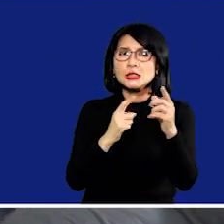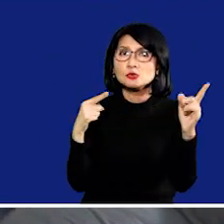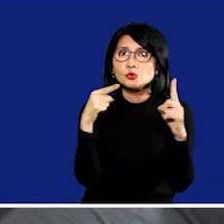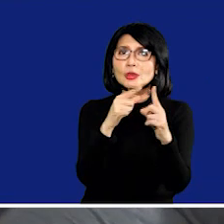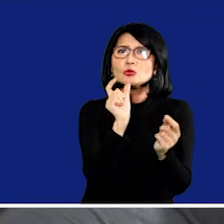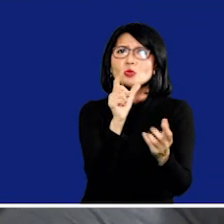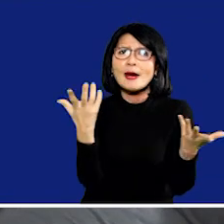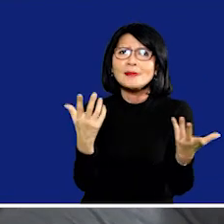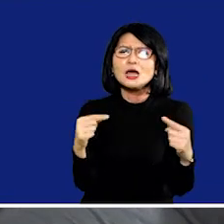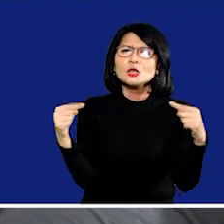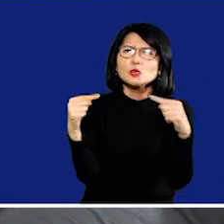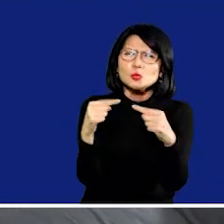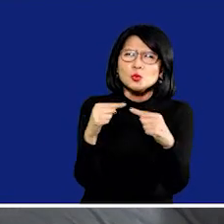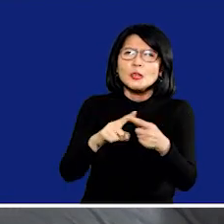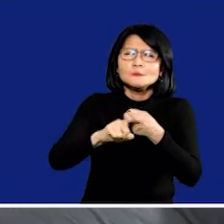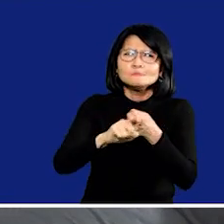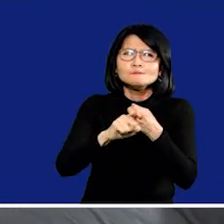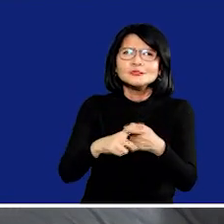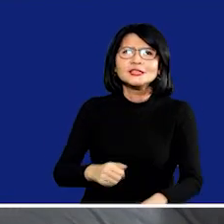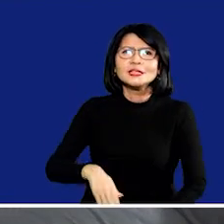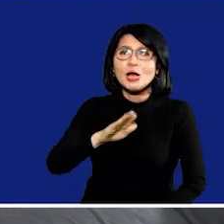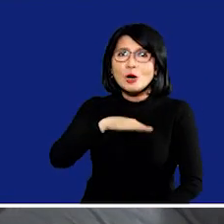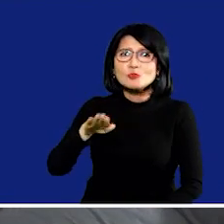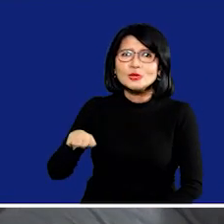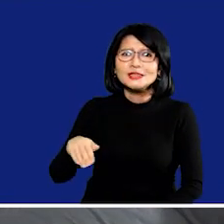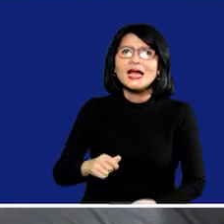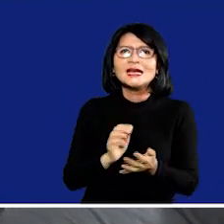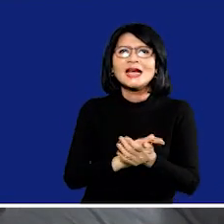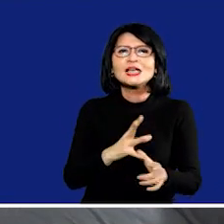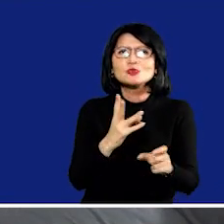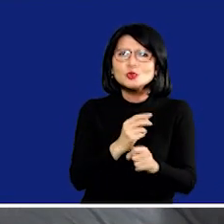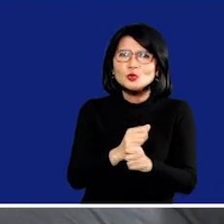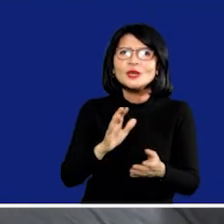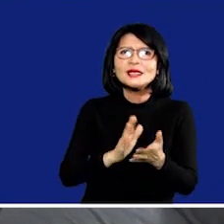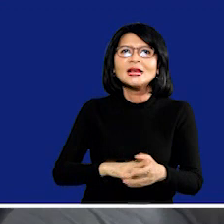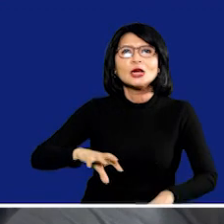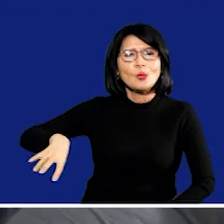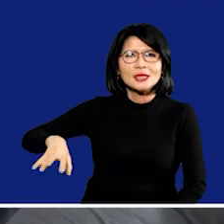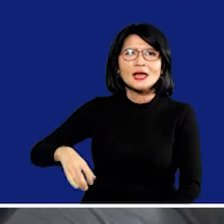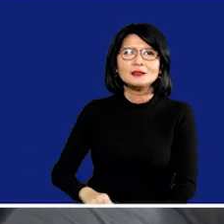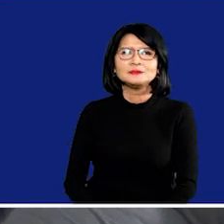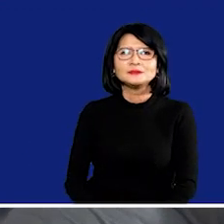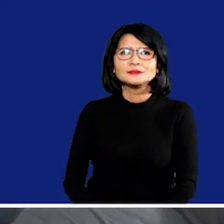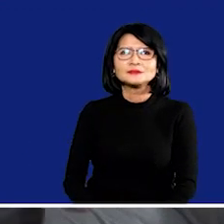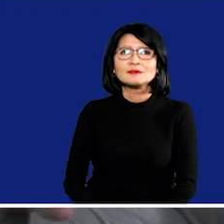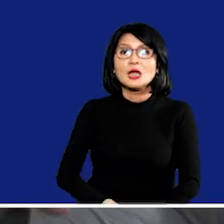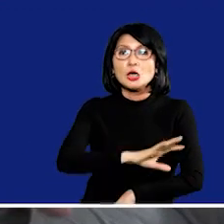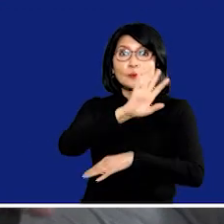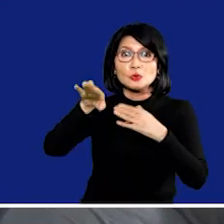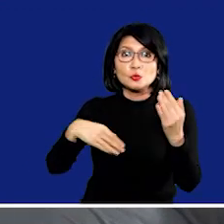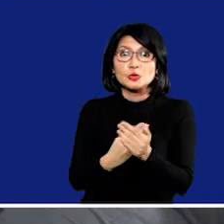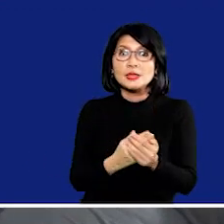juga bertujuan untuk menjalin hubungan yang semakin erat antara para siswa dengan orang tua dan keluarga. Setelah